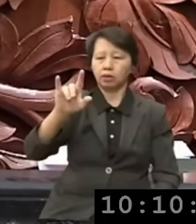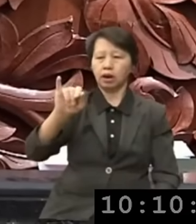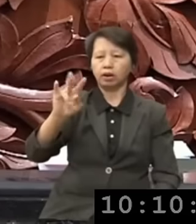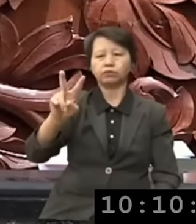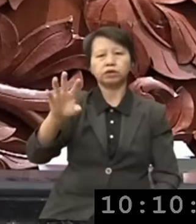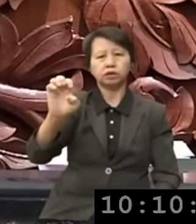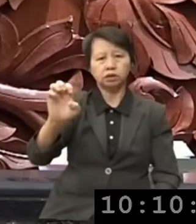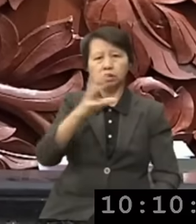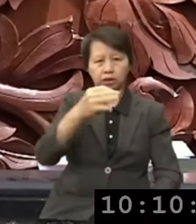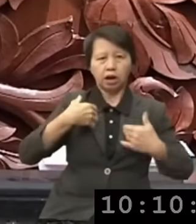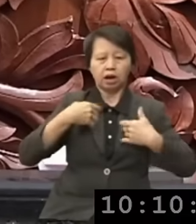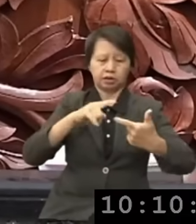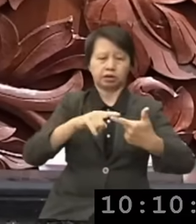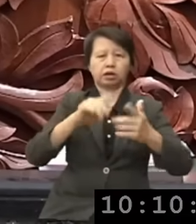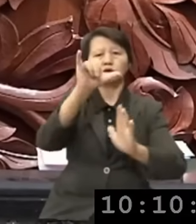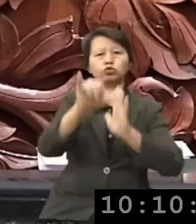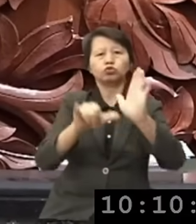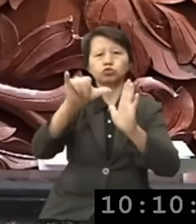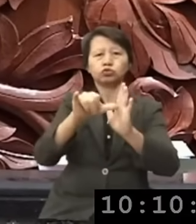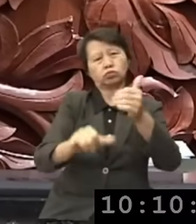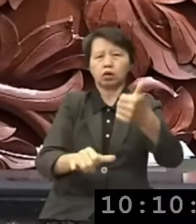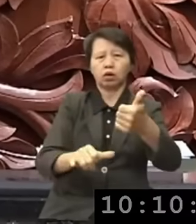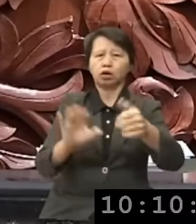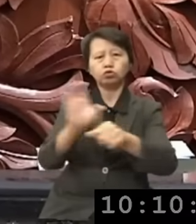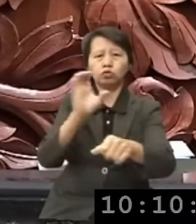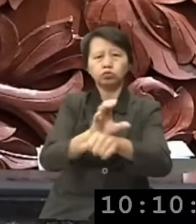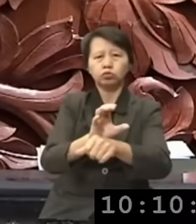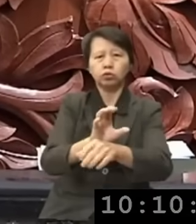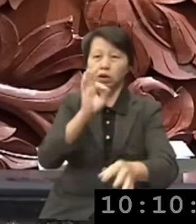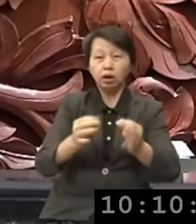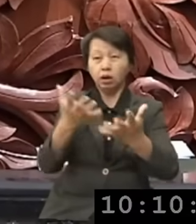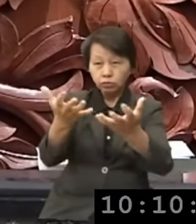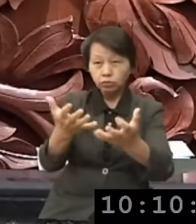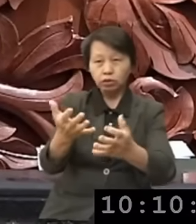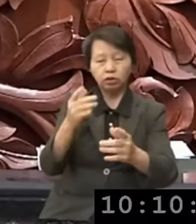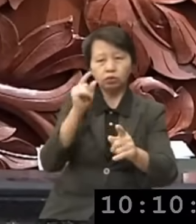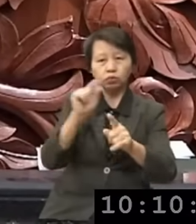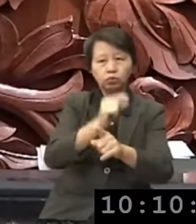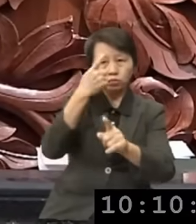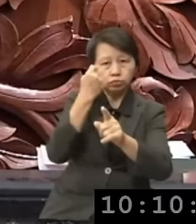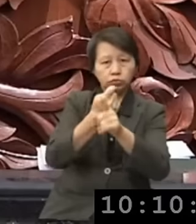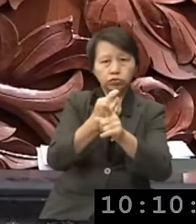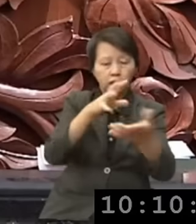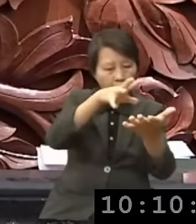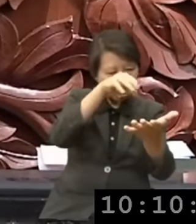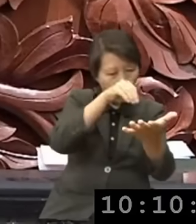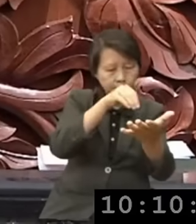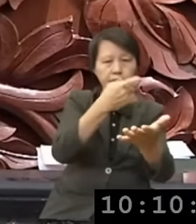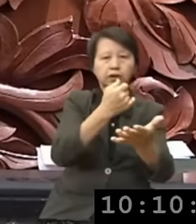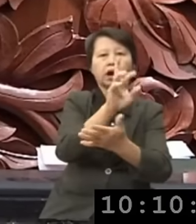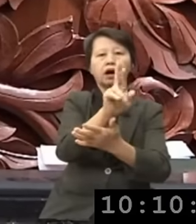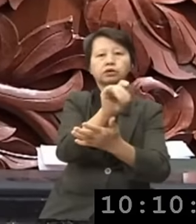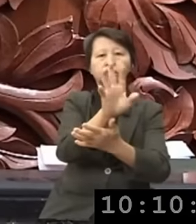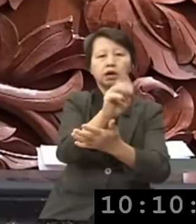YouTube live cukup kalau yang berhormat nak gunakan sebagai apa-apa juga tujuan pick up from there then you can